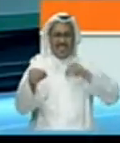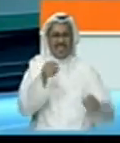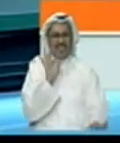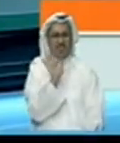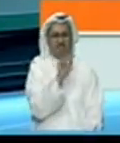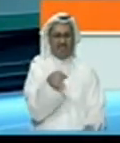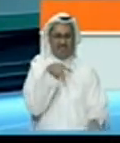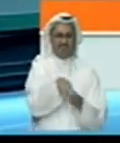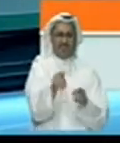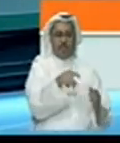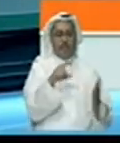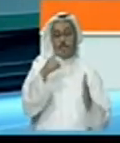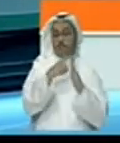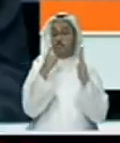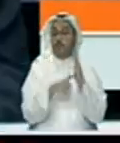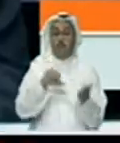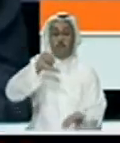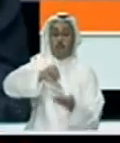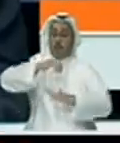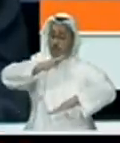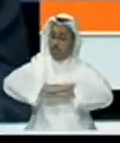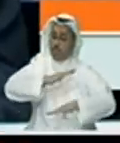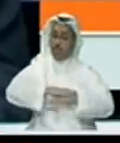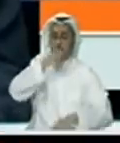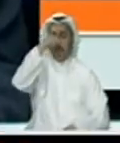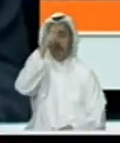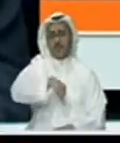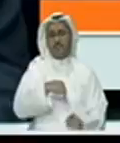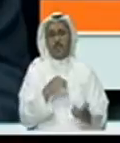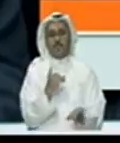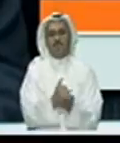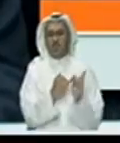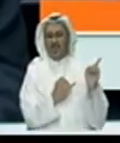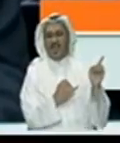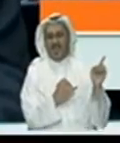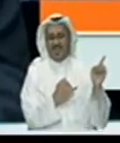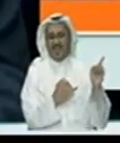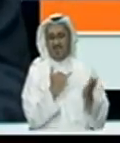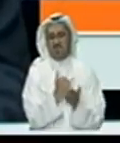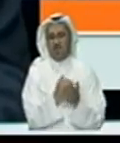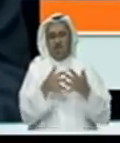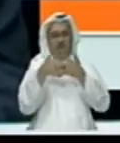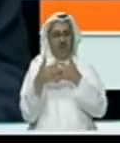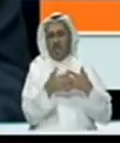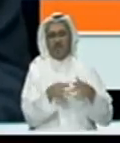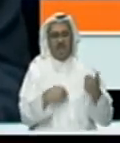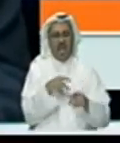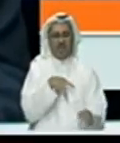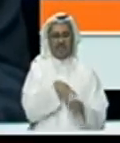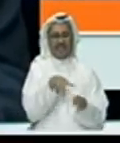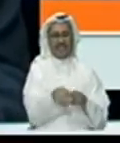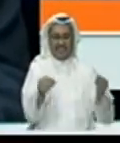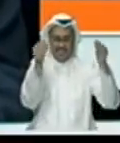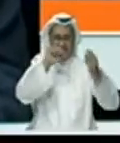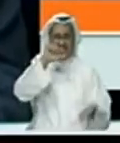لإحراز تقدم ضد النظام الإيراني، وأضاف أن إيران تقوم ببث العنف في الشرق الأوسط، وأن الضغط الأمريكي